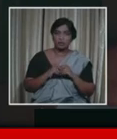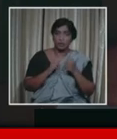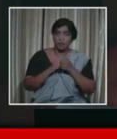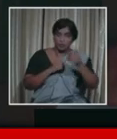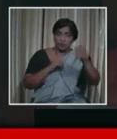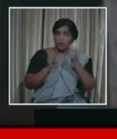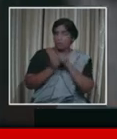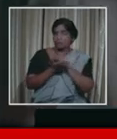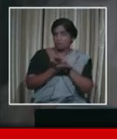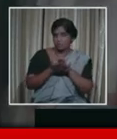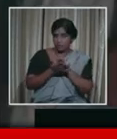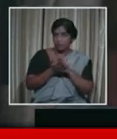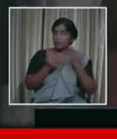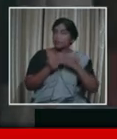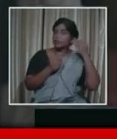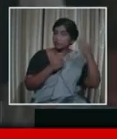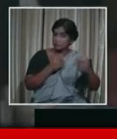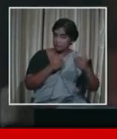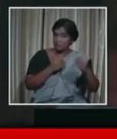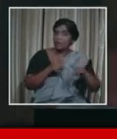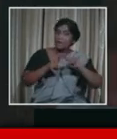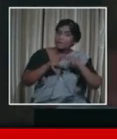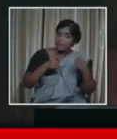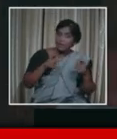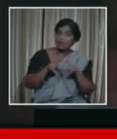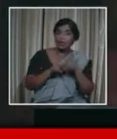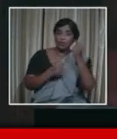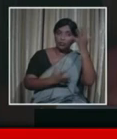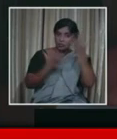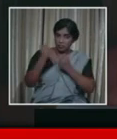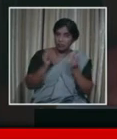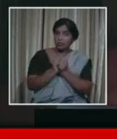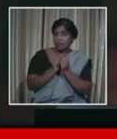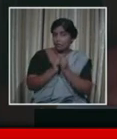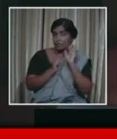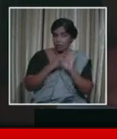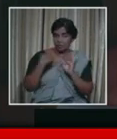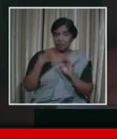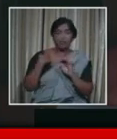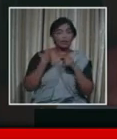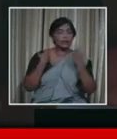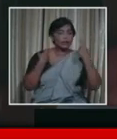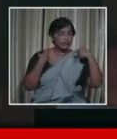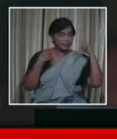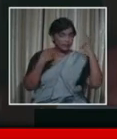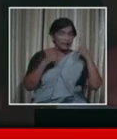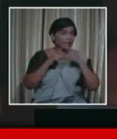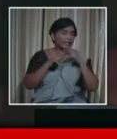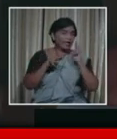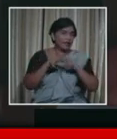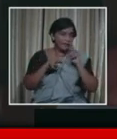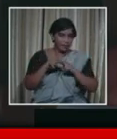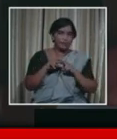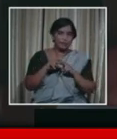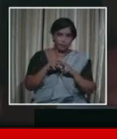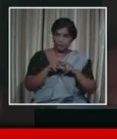වෙනවා. ඉදිරියේදී වෙනත් ආකාරයකට මුදල් ලැබෙන්නට අපිට කටයුතු කරන්න වෙනවා. EFF කියලා කියනවා extended